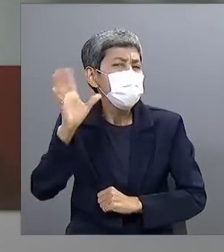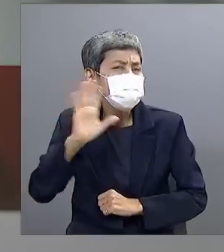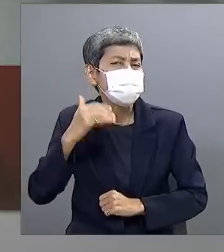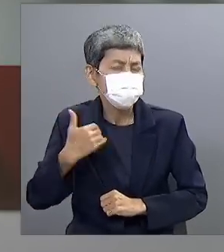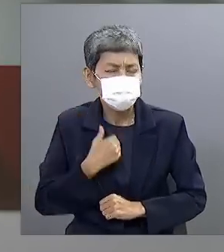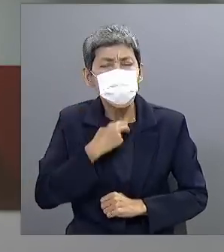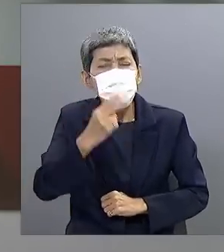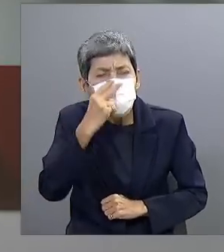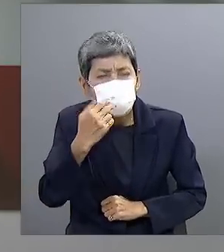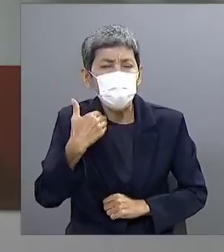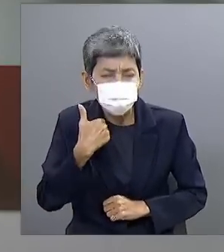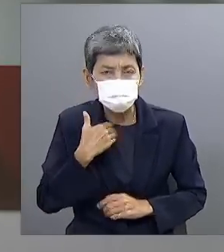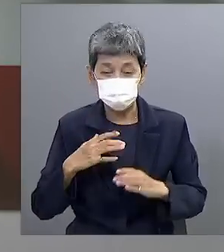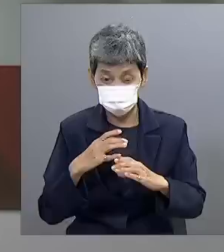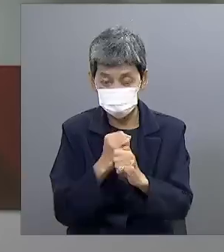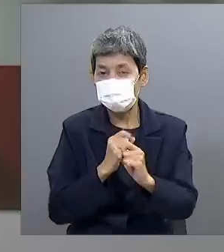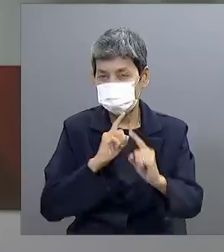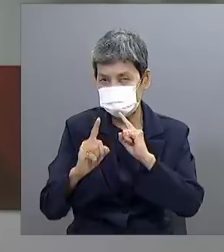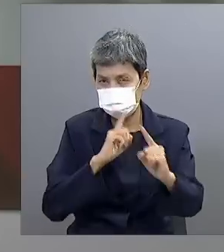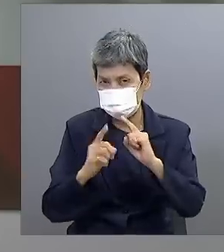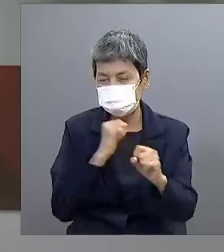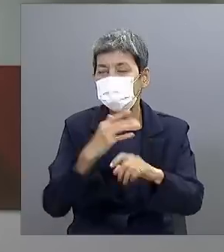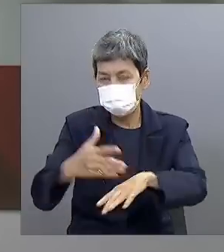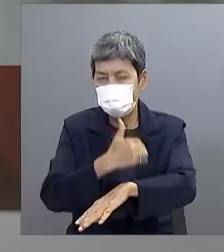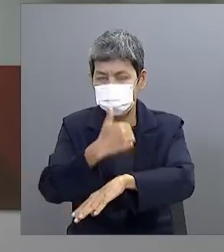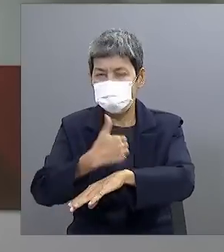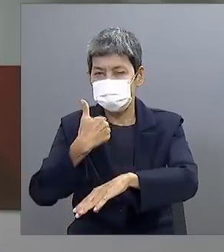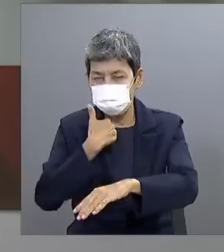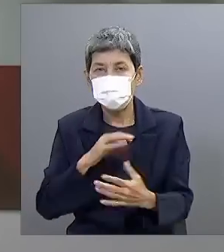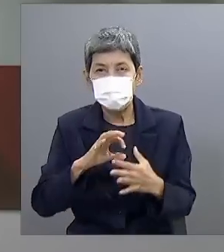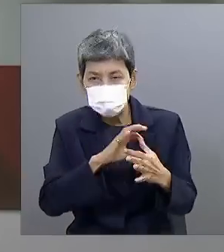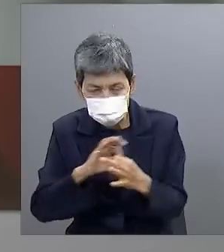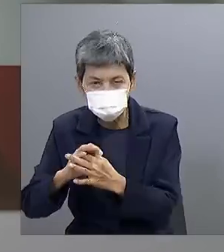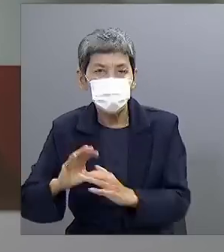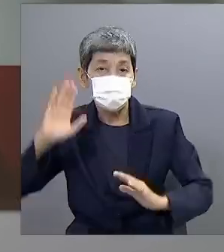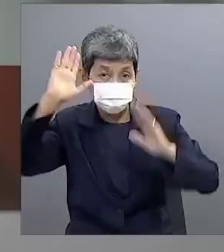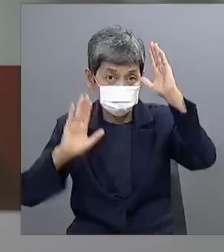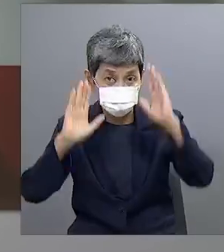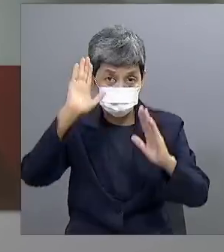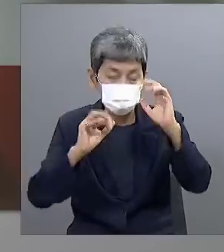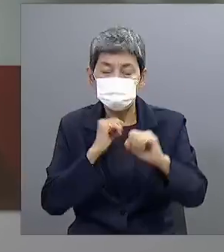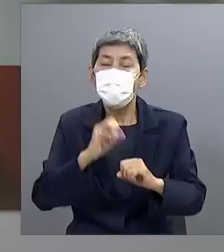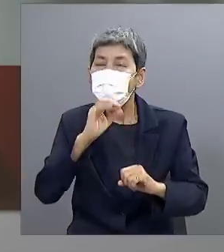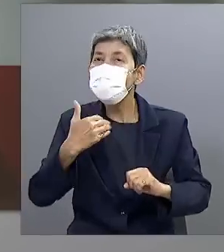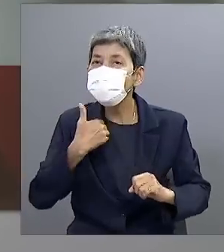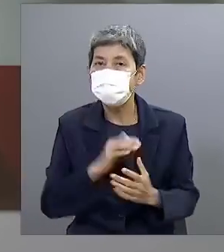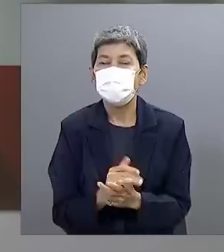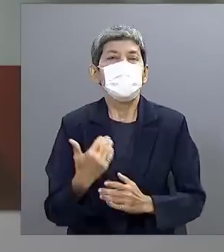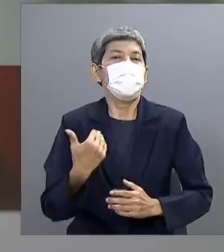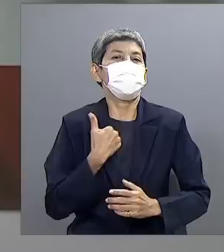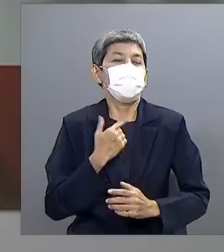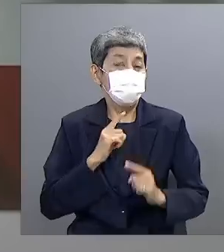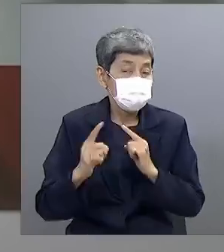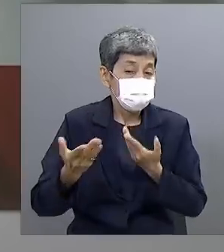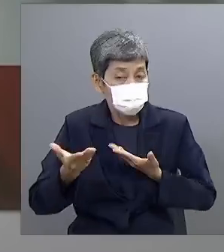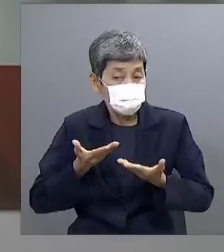เห็นผลของการเจรจาต่อรองทางการเมืองผ่านการโหวตตามกระแสที่บอกกันว่าจะมีการต่อรองเกี่ยวกับ